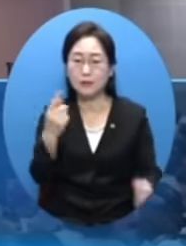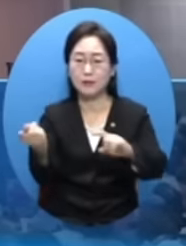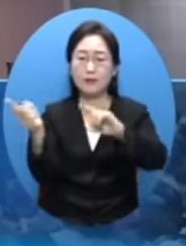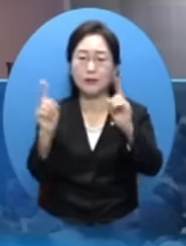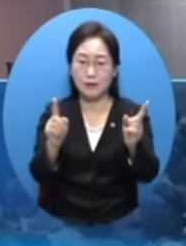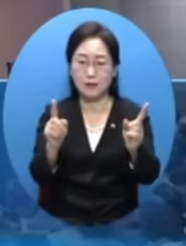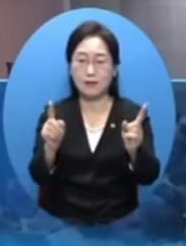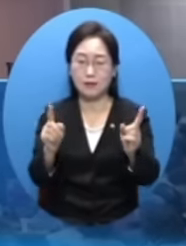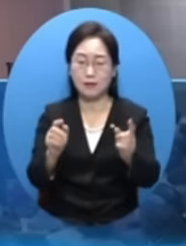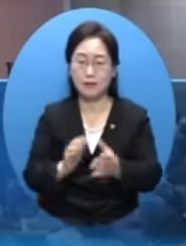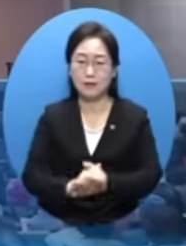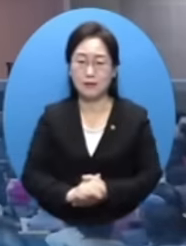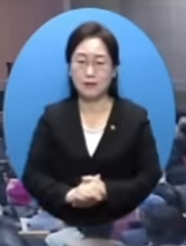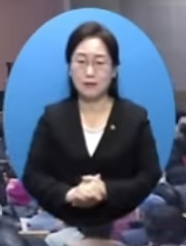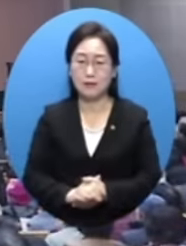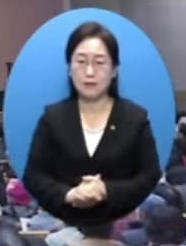살아나사.